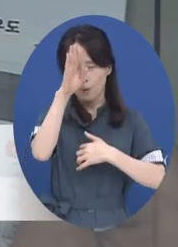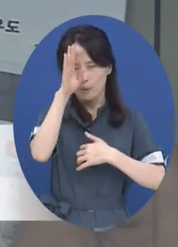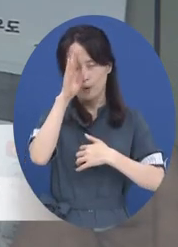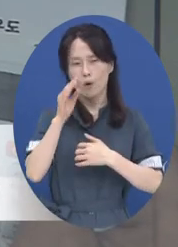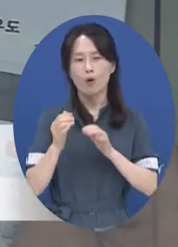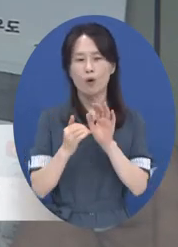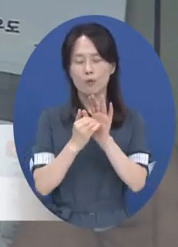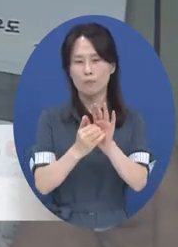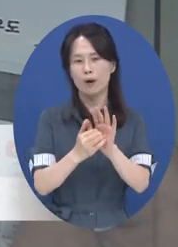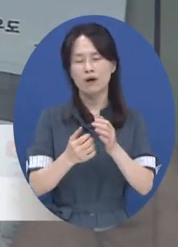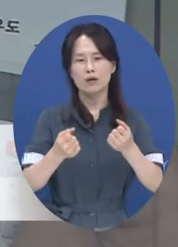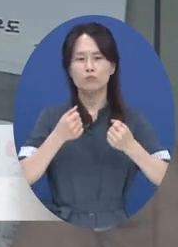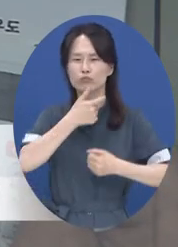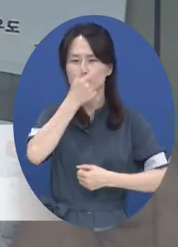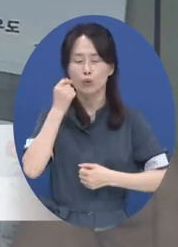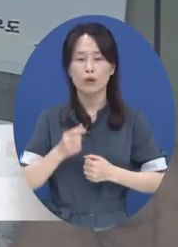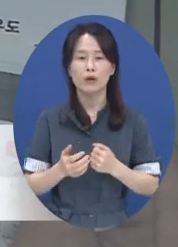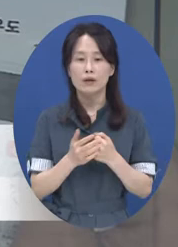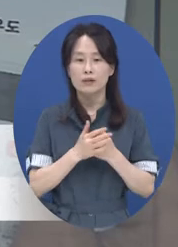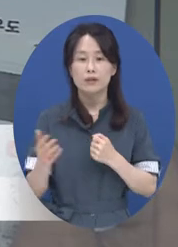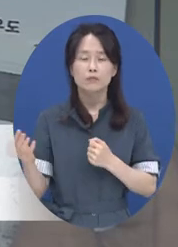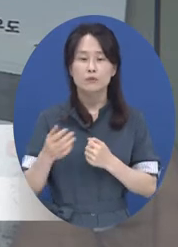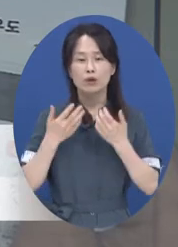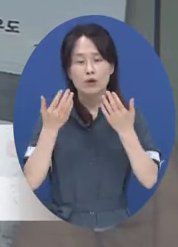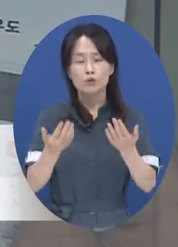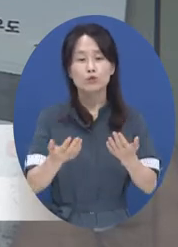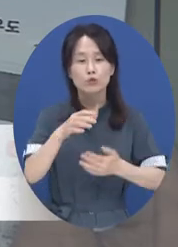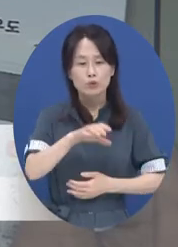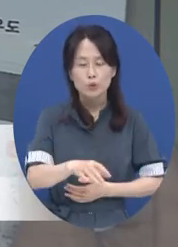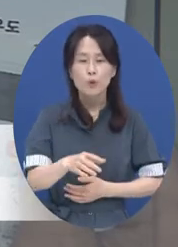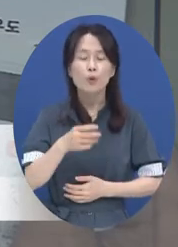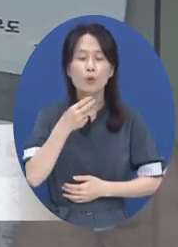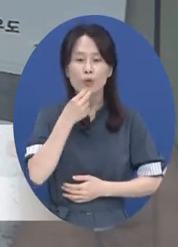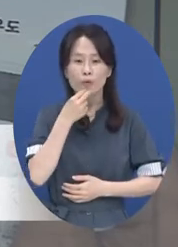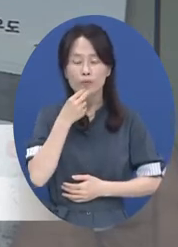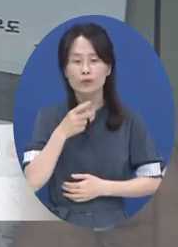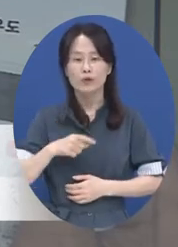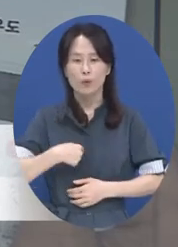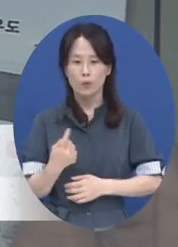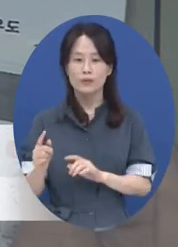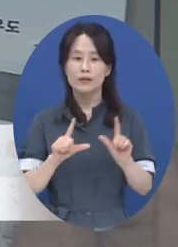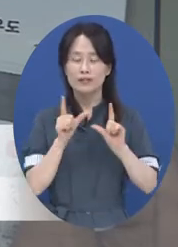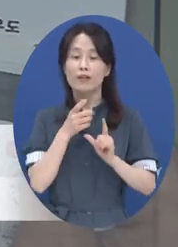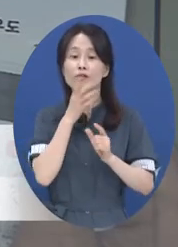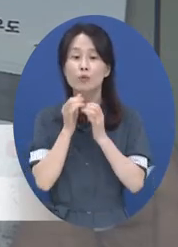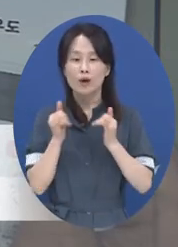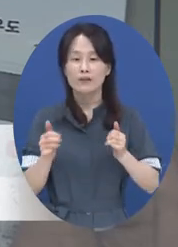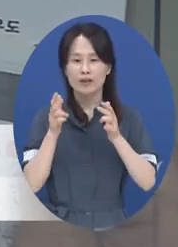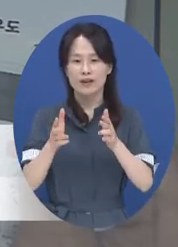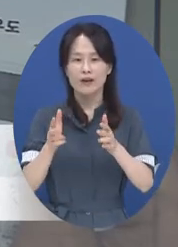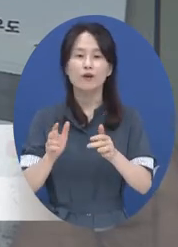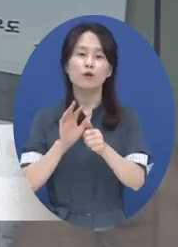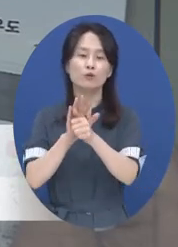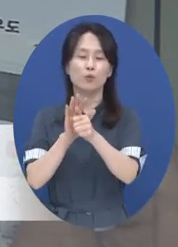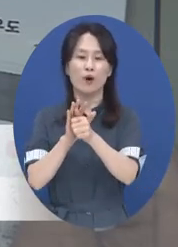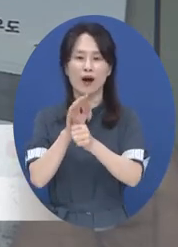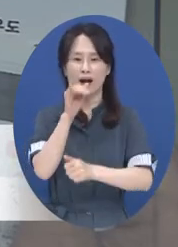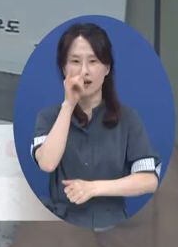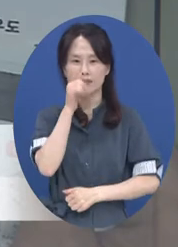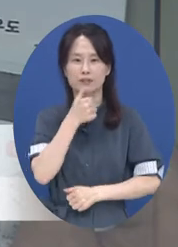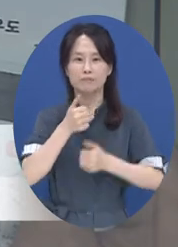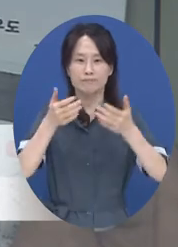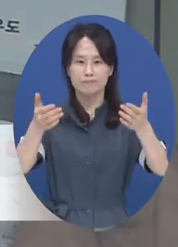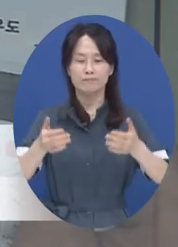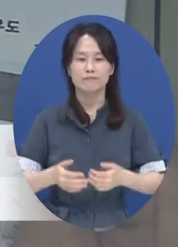하는데요 경기도가 거동이 불편 의 무더위 쉼터를 찾을 수 없는 홀몸 어르신들에게 에어컨을 설치해 주고 있습니다 최창수